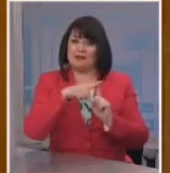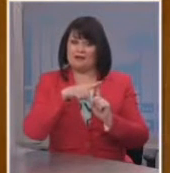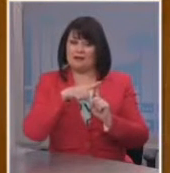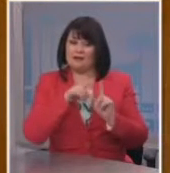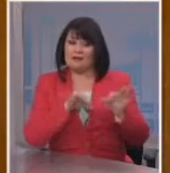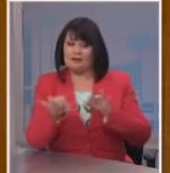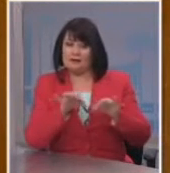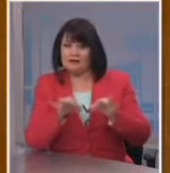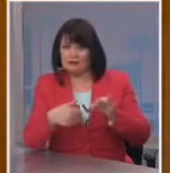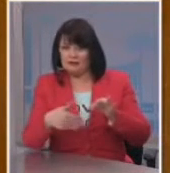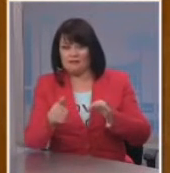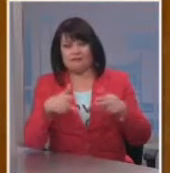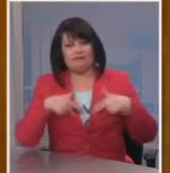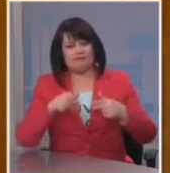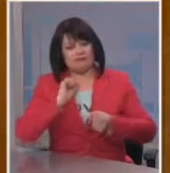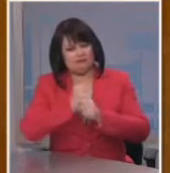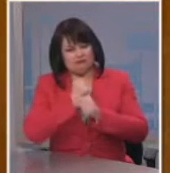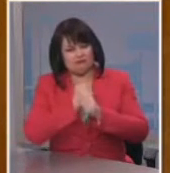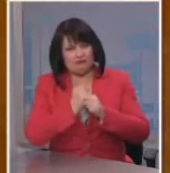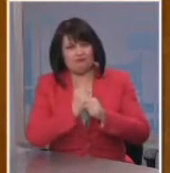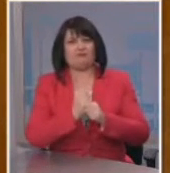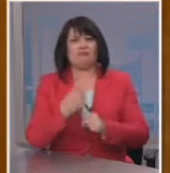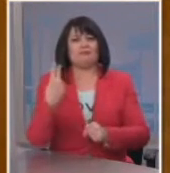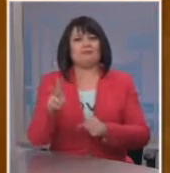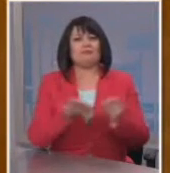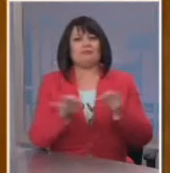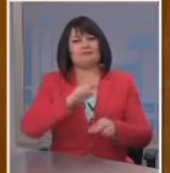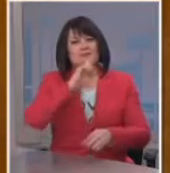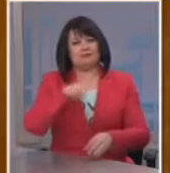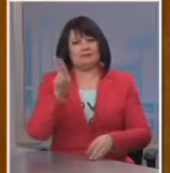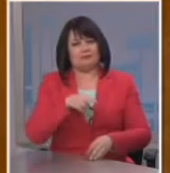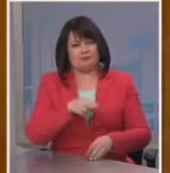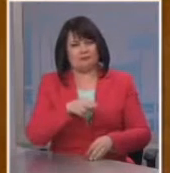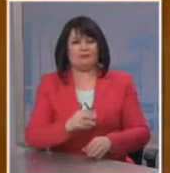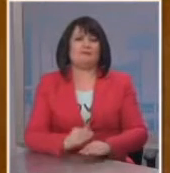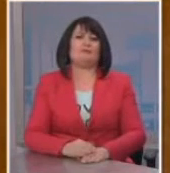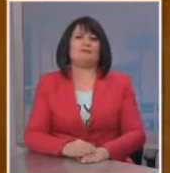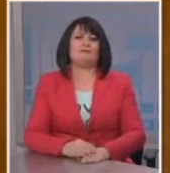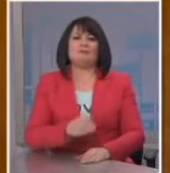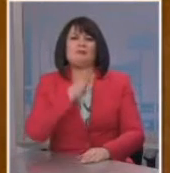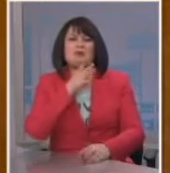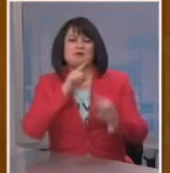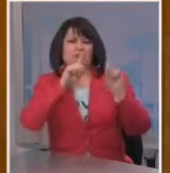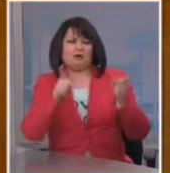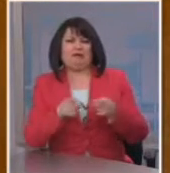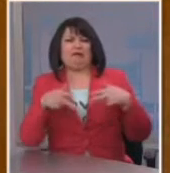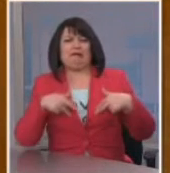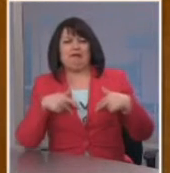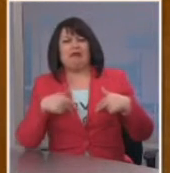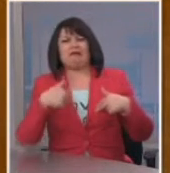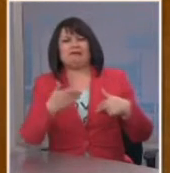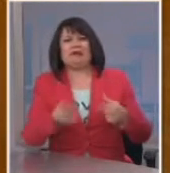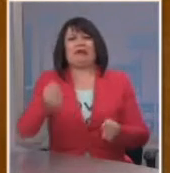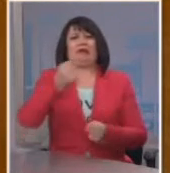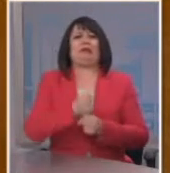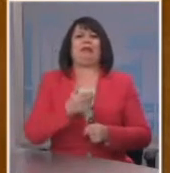το οποίο εργάζεται η κυβέρνηση ακυρώνει τα δικά σας σχέδια. Για αριστερή παρένθεση και δεξιά παλινόρθωση. Το